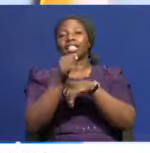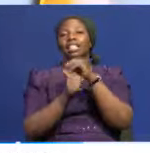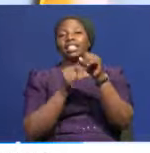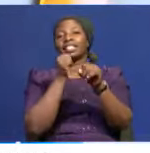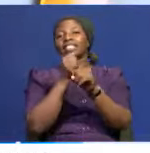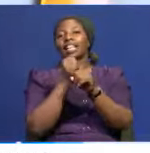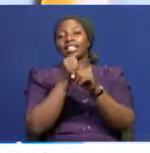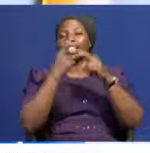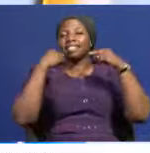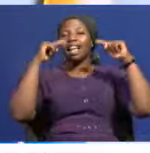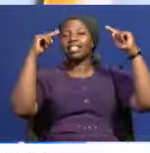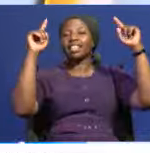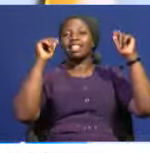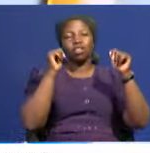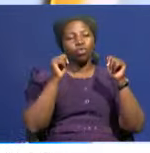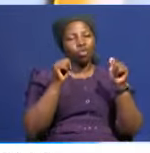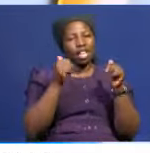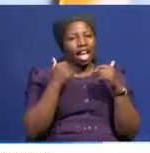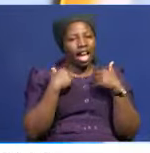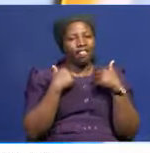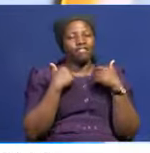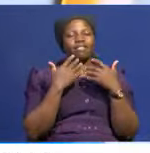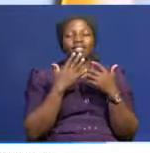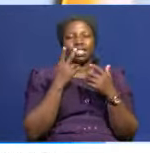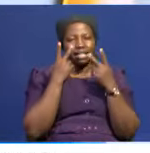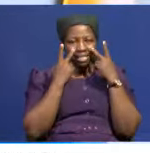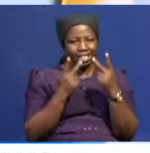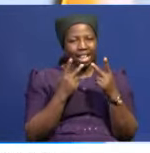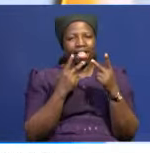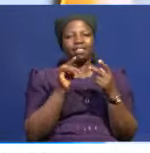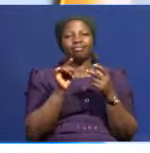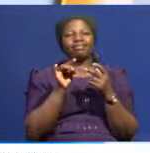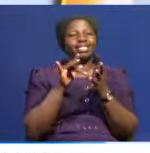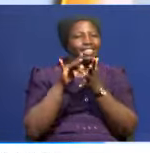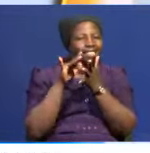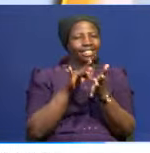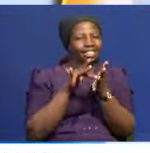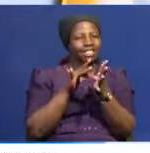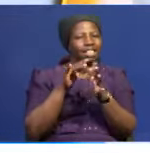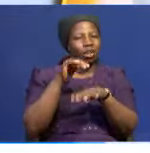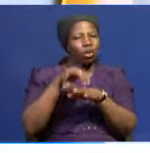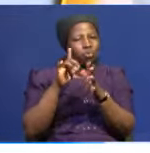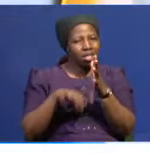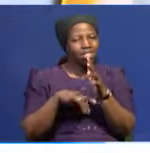umepatikana bila shaka ni kupigiwa mfano hasa katika jitihada za kulinda mipaka ya taifa hili.